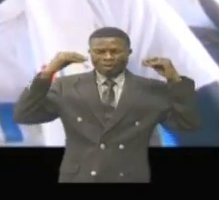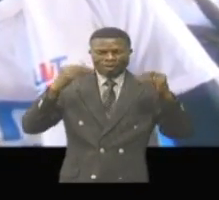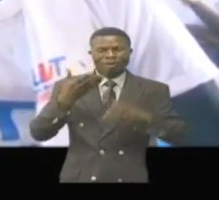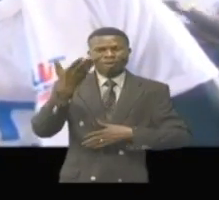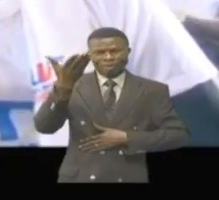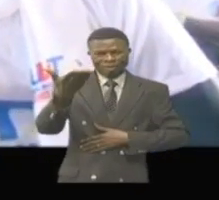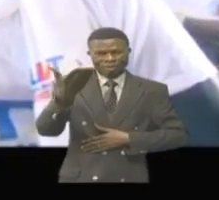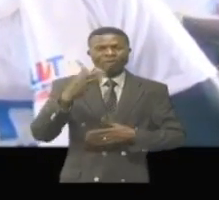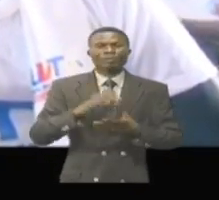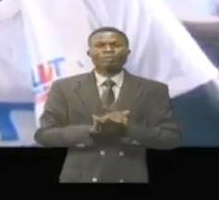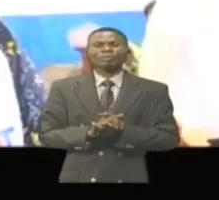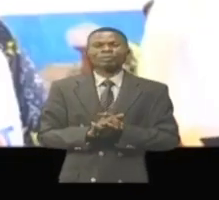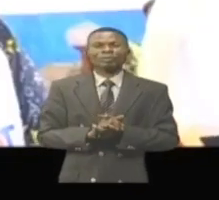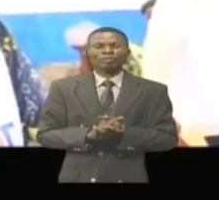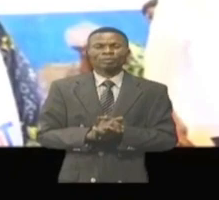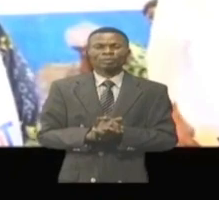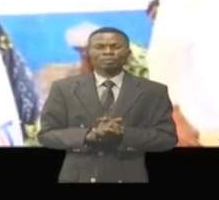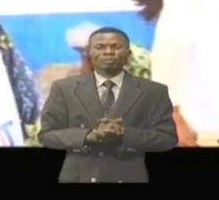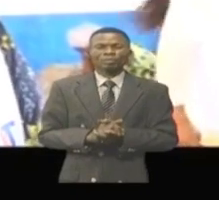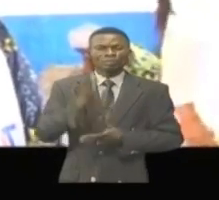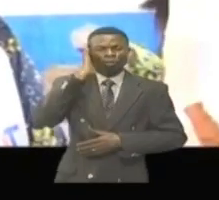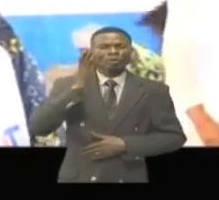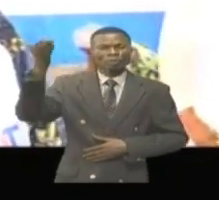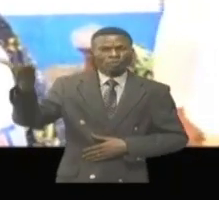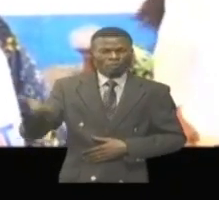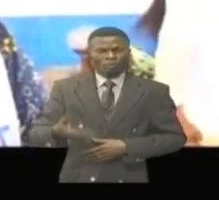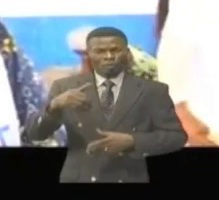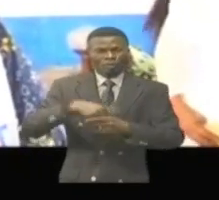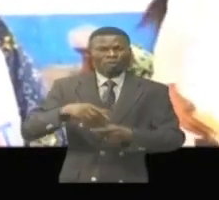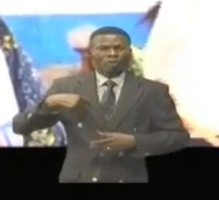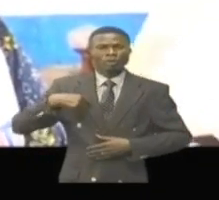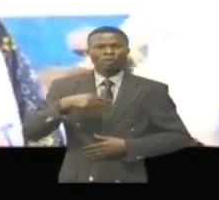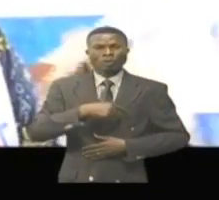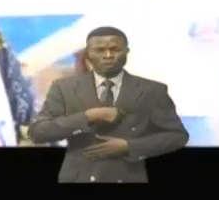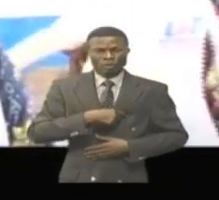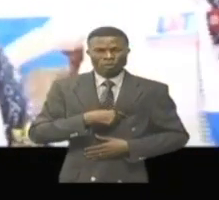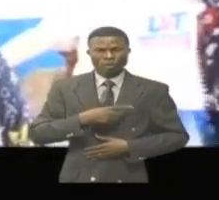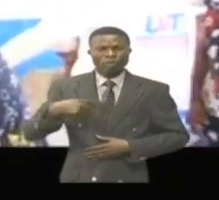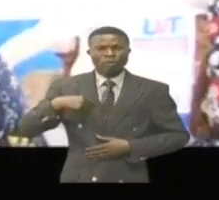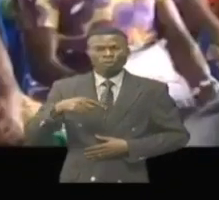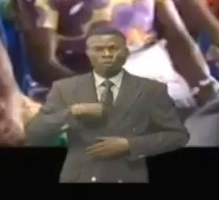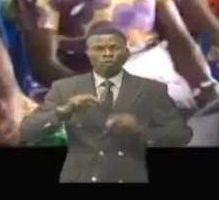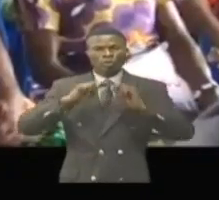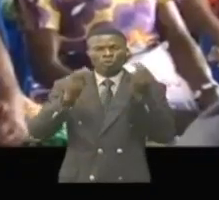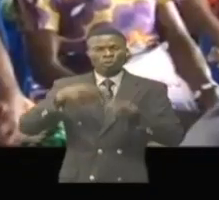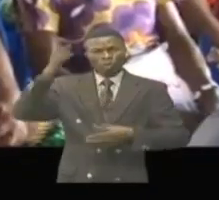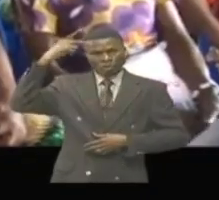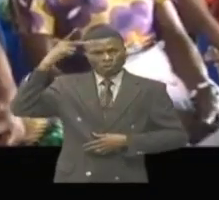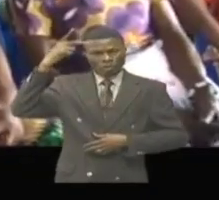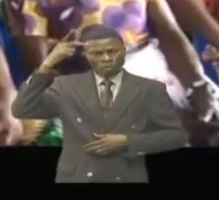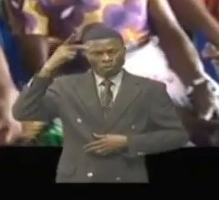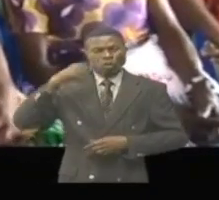face. Elles sont les bienvenues chez nous. Vous savez, nous sommes un parti, et là où